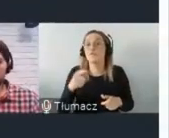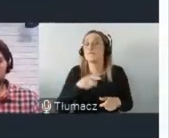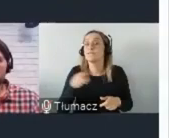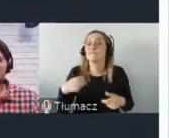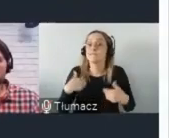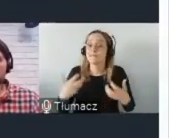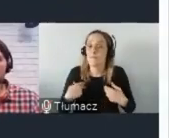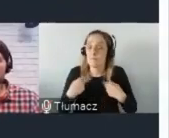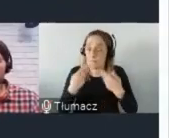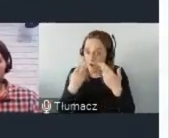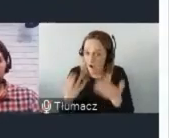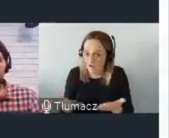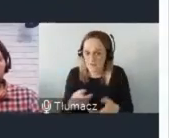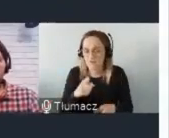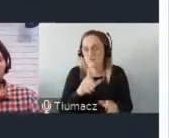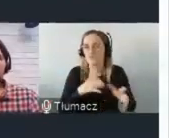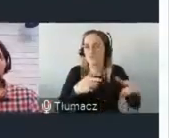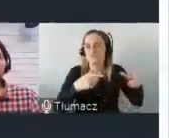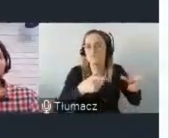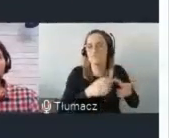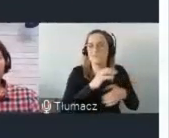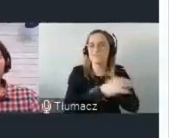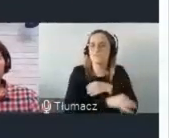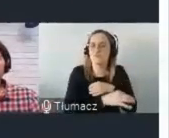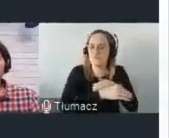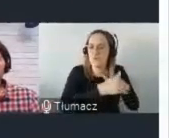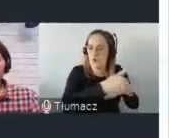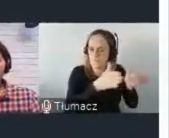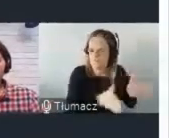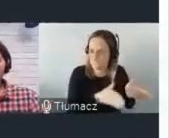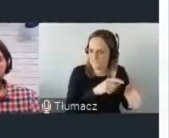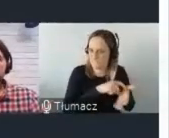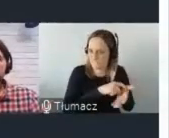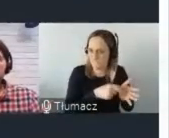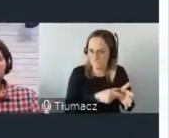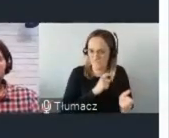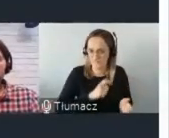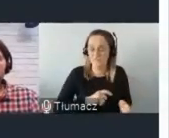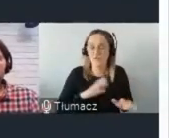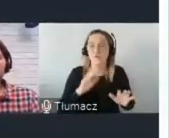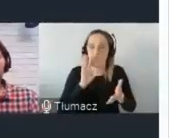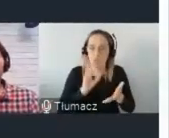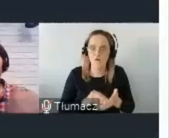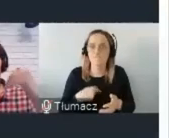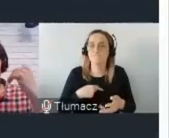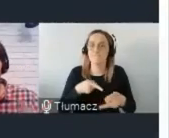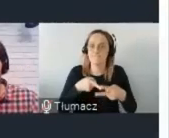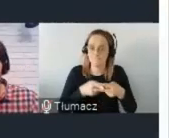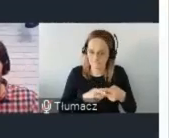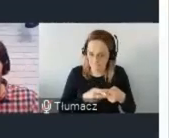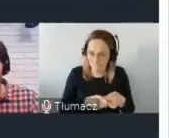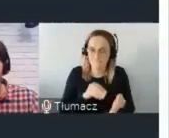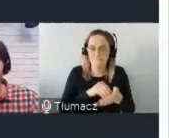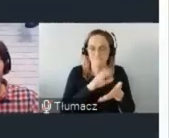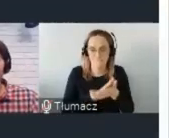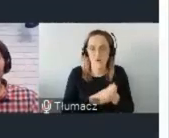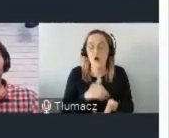dzisiaj zaprezentować, to jest studio. I znowu, po zarejestrowaniu się, po zalogowaniu